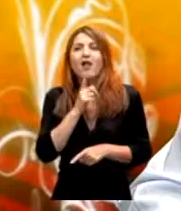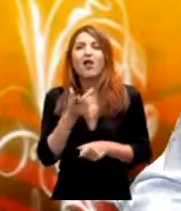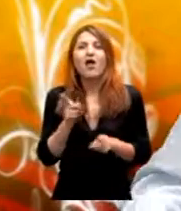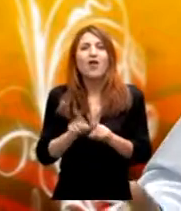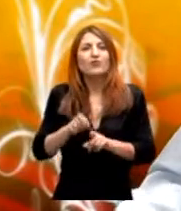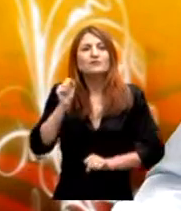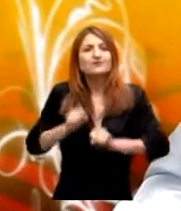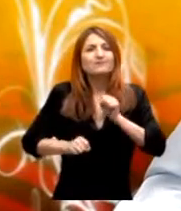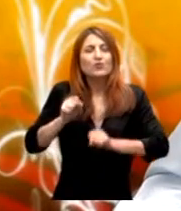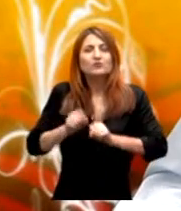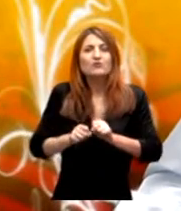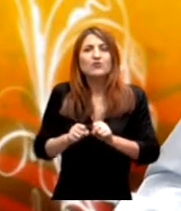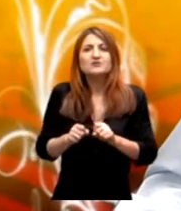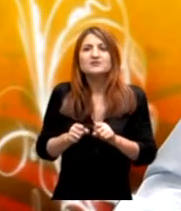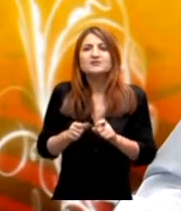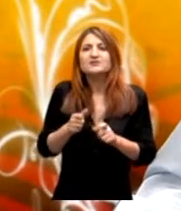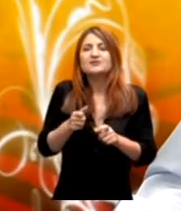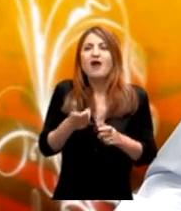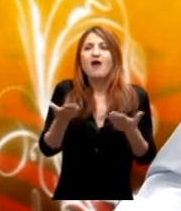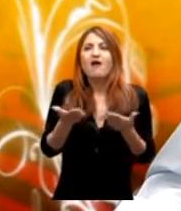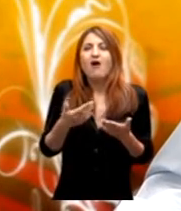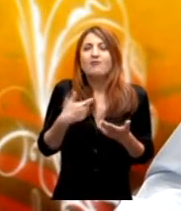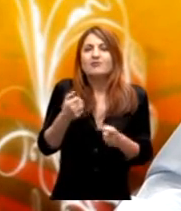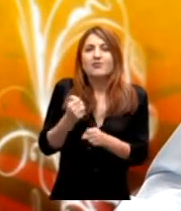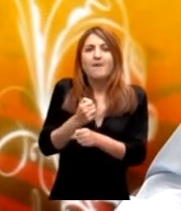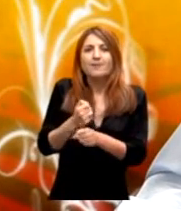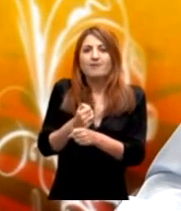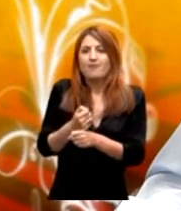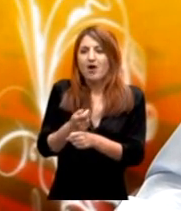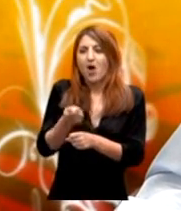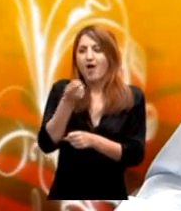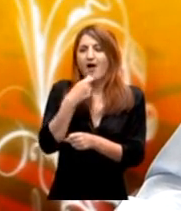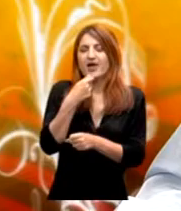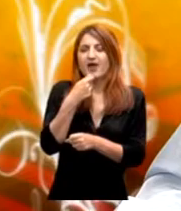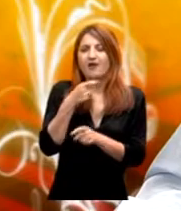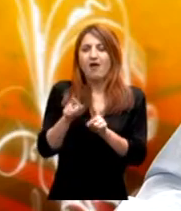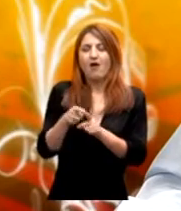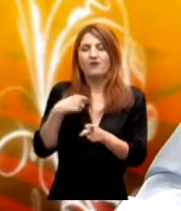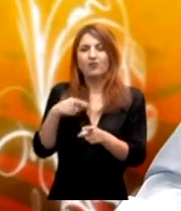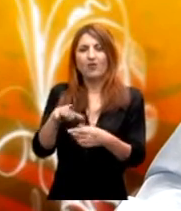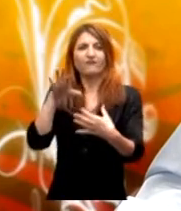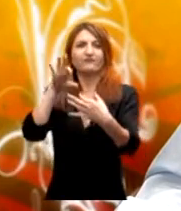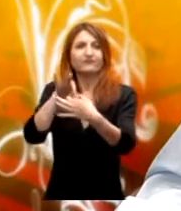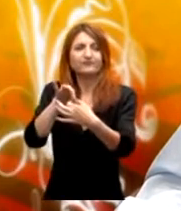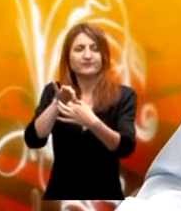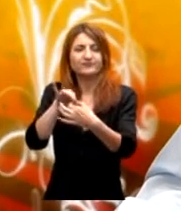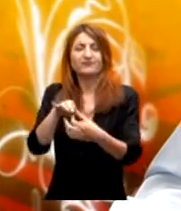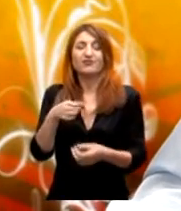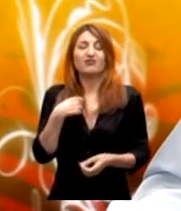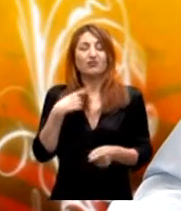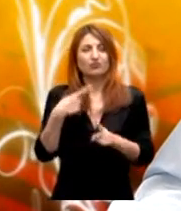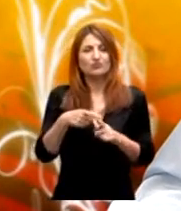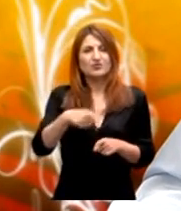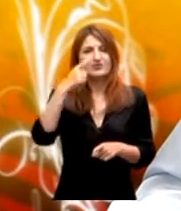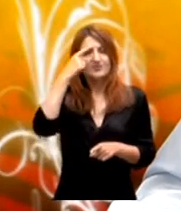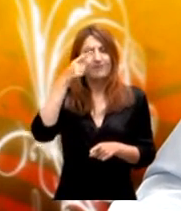sposobnost i situaciju da se na hranu nekako vežu. Mi znamo točno da